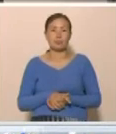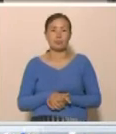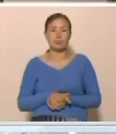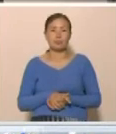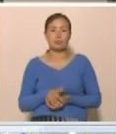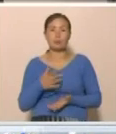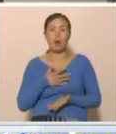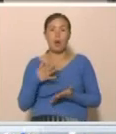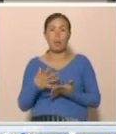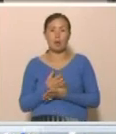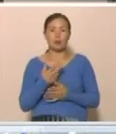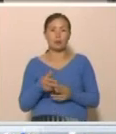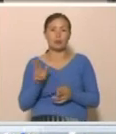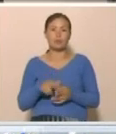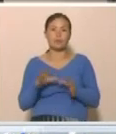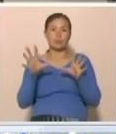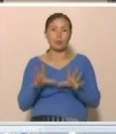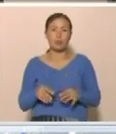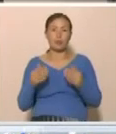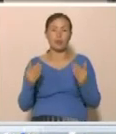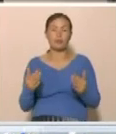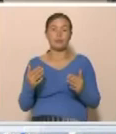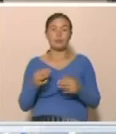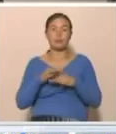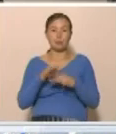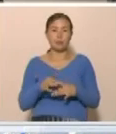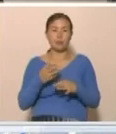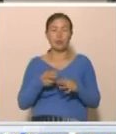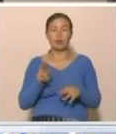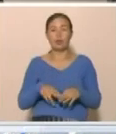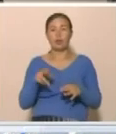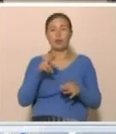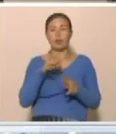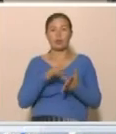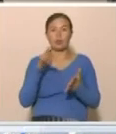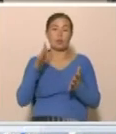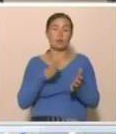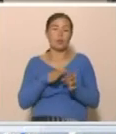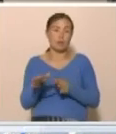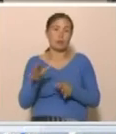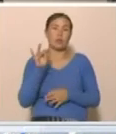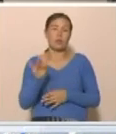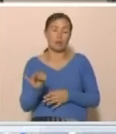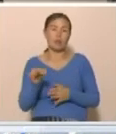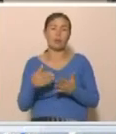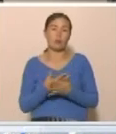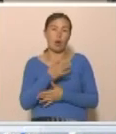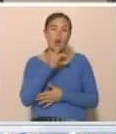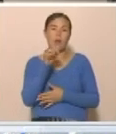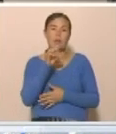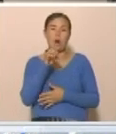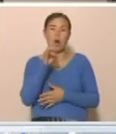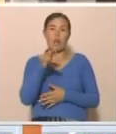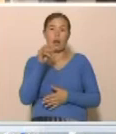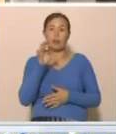Мы получили ИВЛ-аппарат и другое операционное медоборудование. В скором времени центр пополнится компьютерным и магниторезонансным